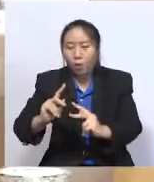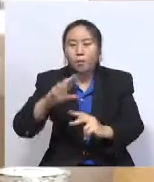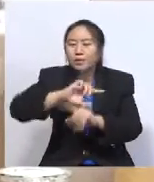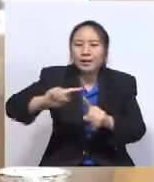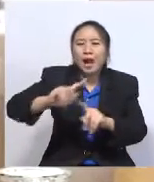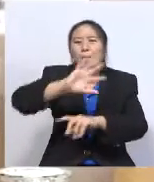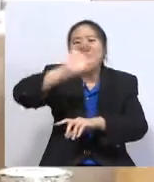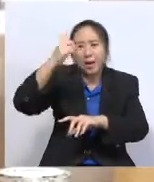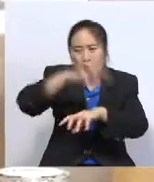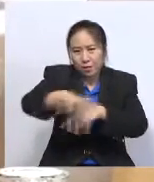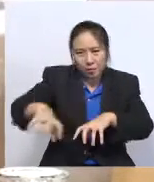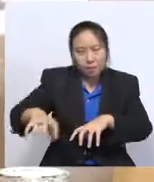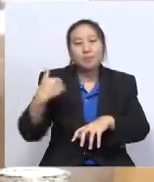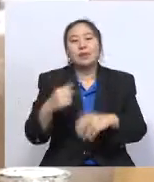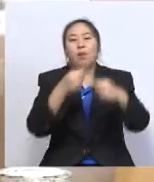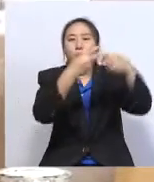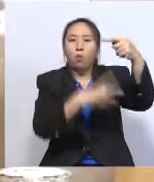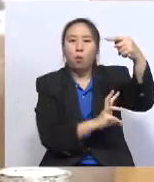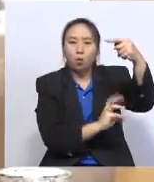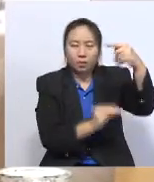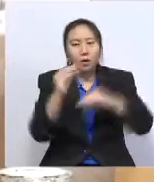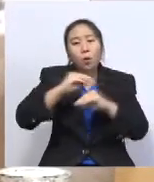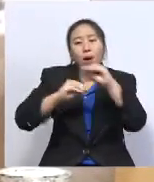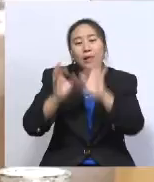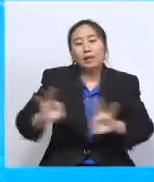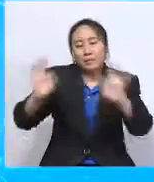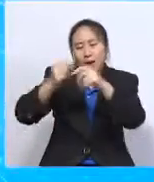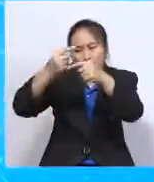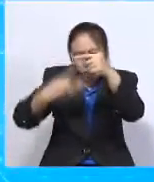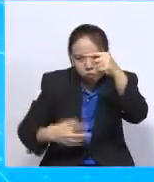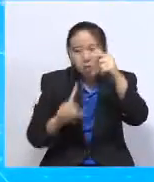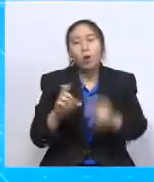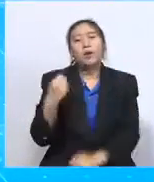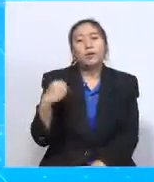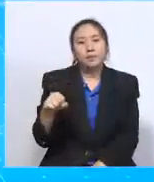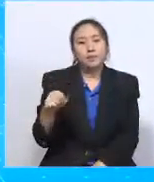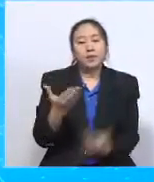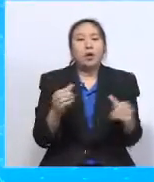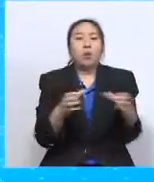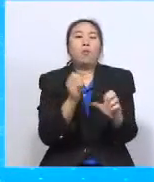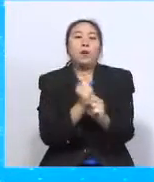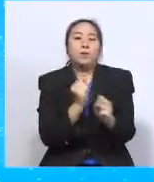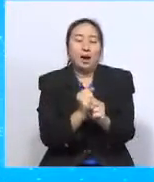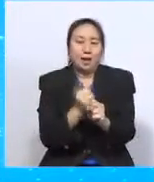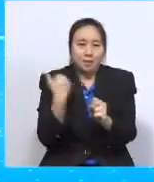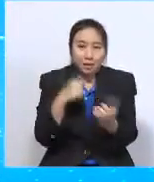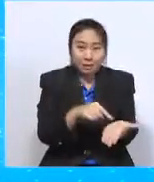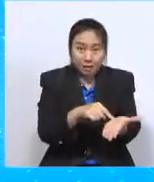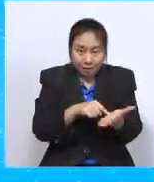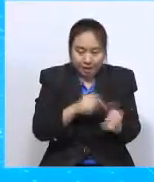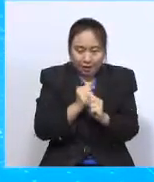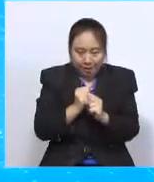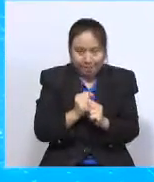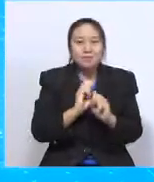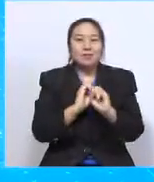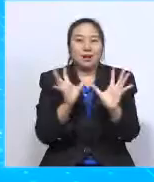เรื่องค่ะแล้วก็โครงการสำคัญตามแผนปฏิรูปประเทศ110เรื่องซึ่งทางคณะทำงานก็จะนำข้อเสนอมาจัดทำให้เป็นรูป